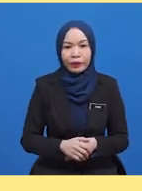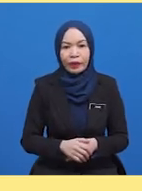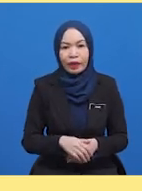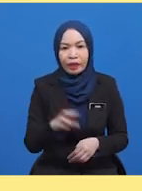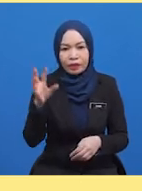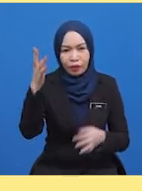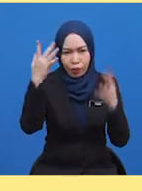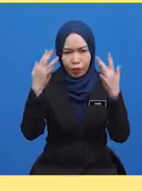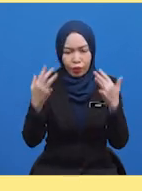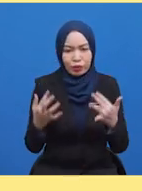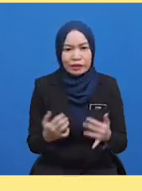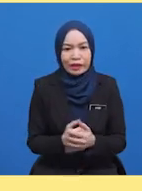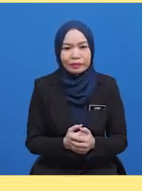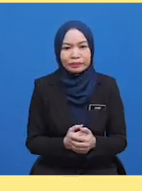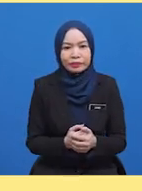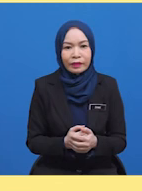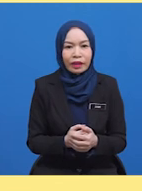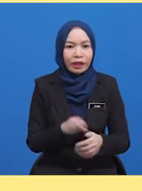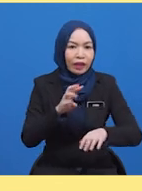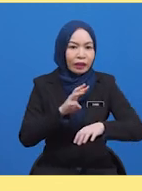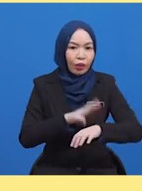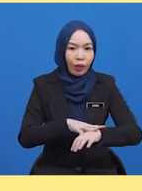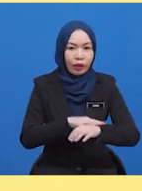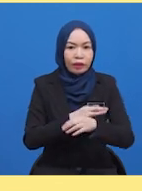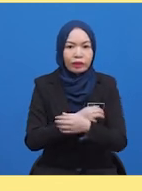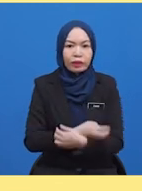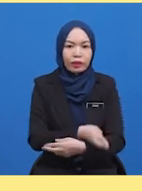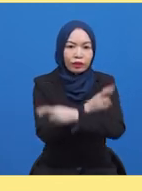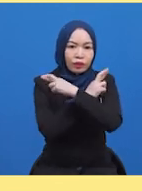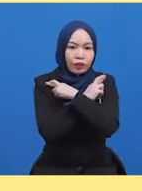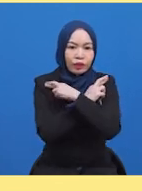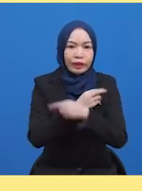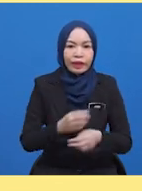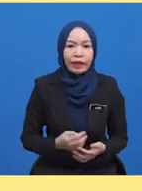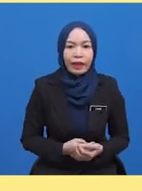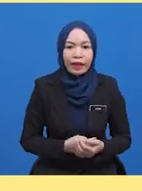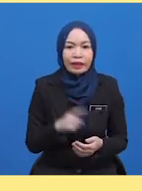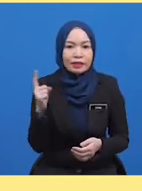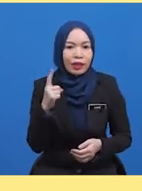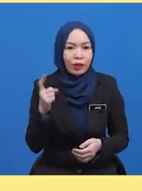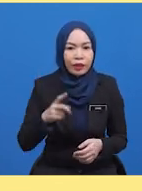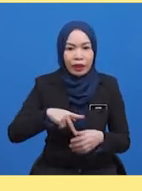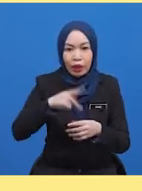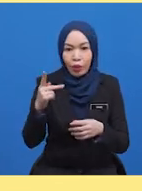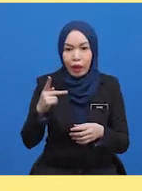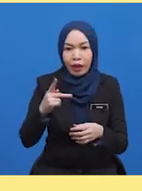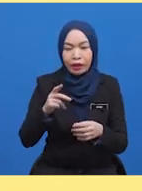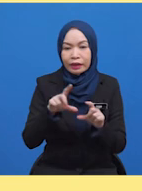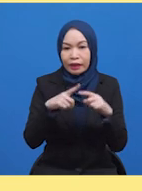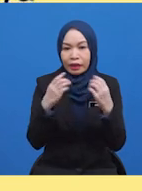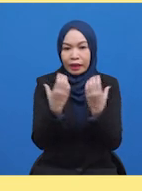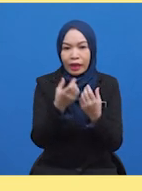segera keluar dari kelas untuk mendapatkan kerbaunya yaitu tuyoq yang ketiga